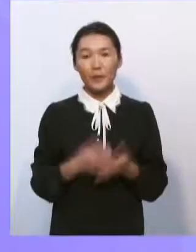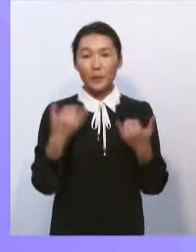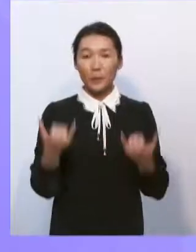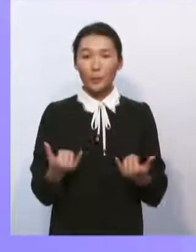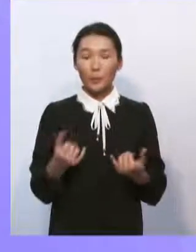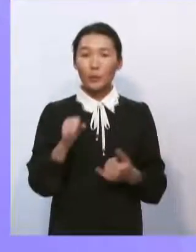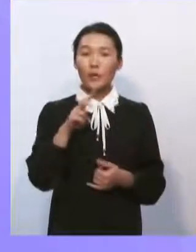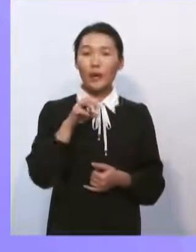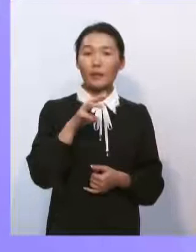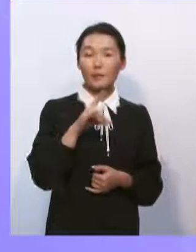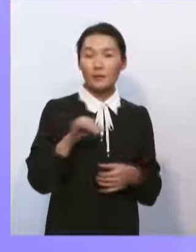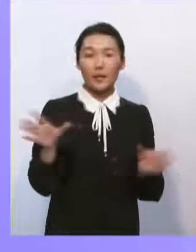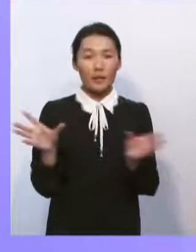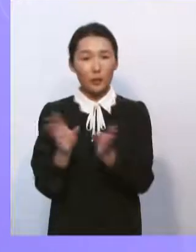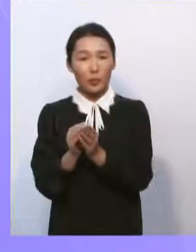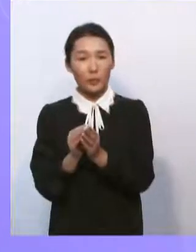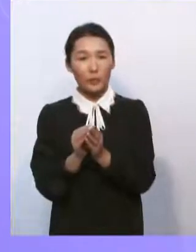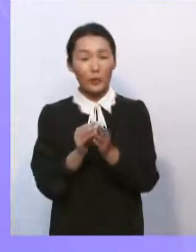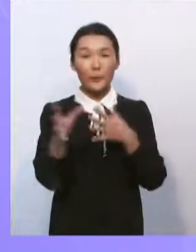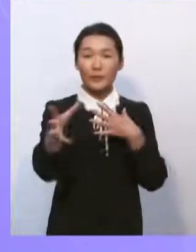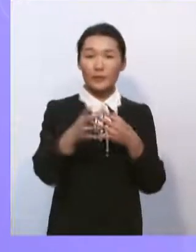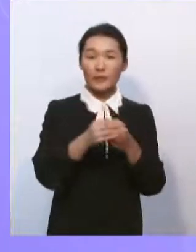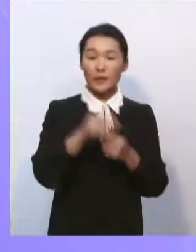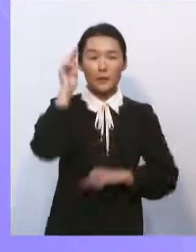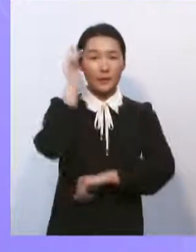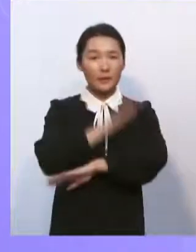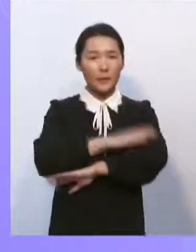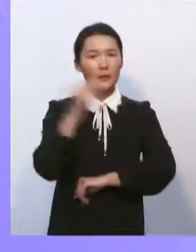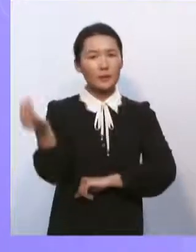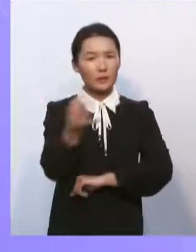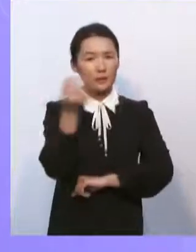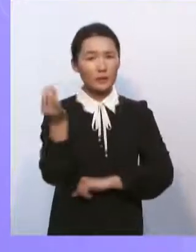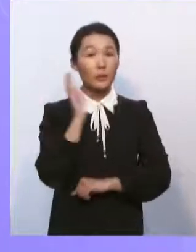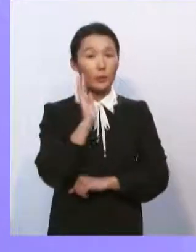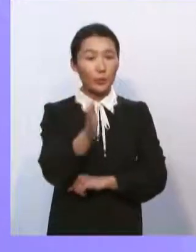Бүгүн Алтына экөөбүз силер менен сабакты кызыктуу өткөрөбүз деп ишенем.